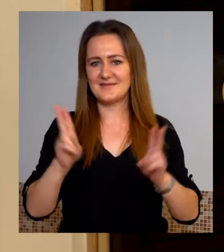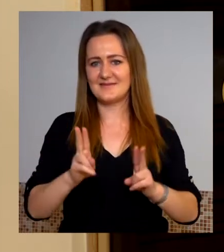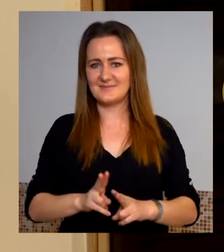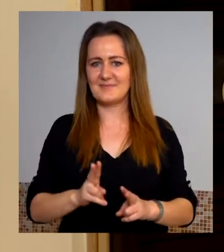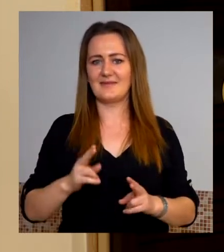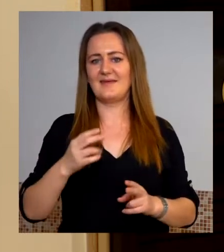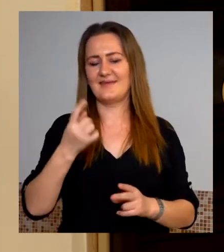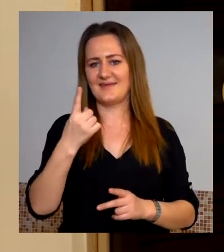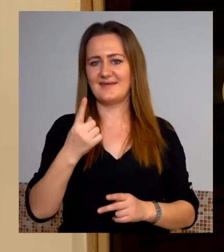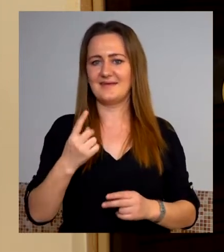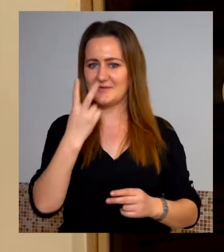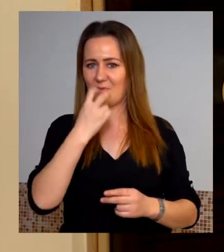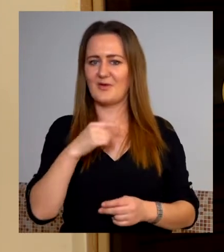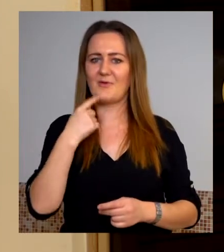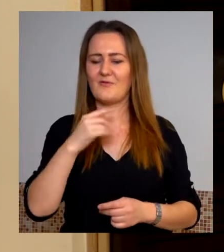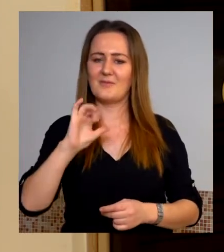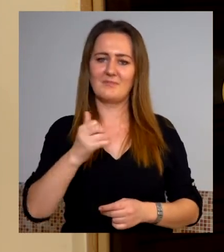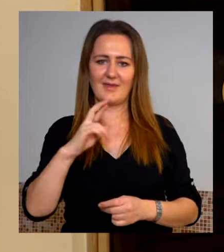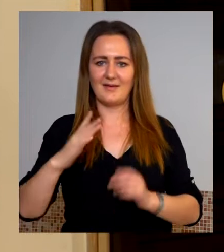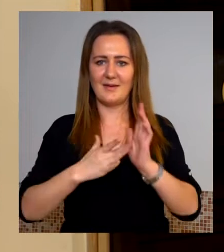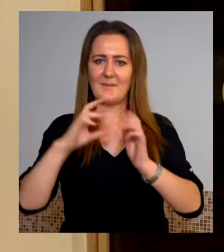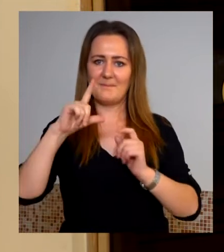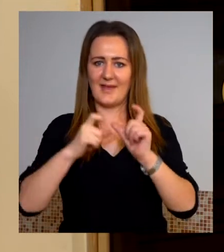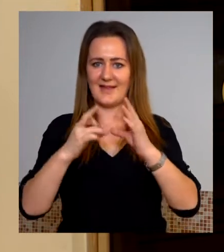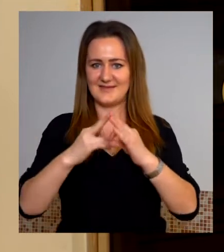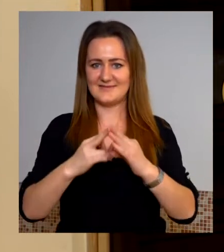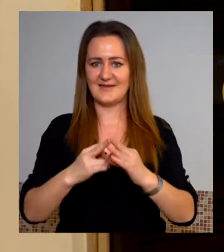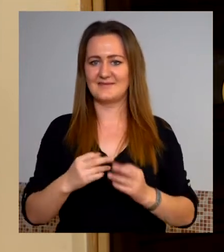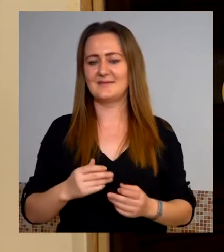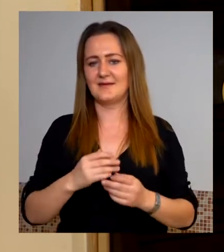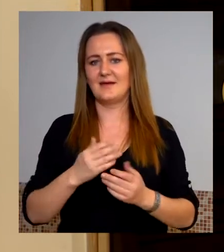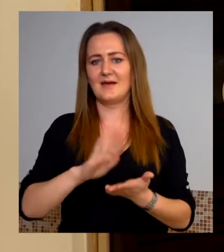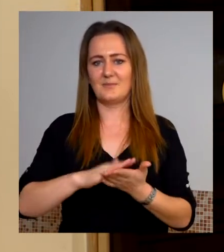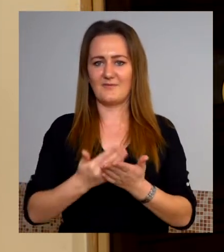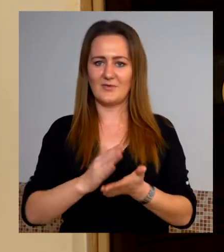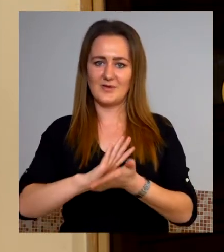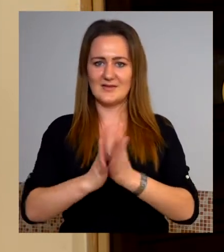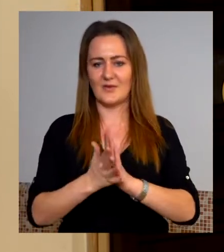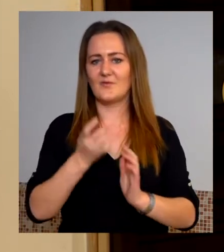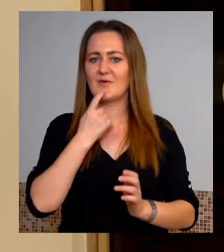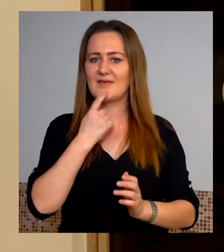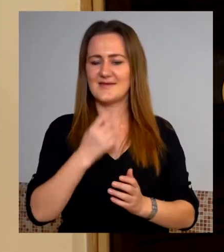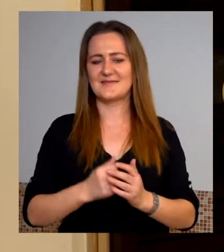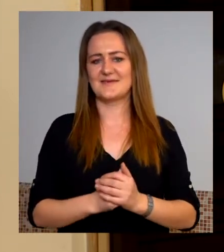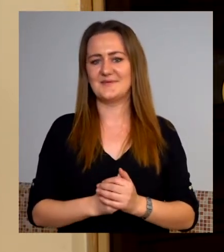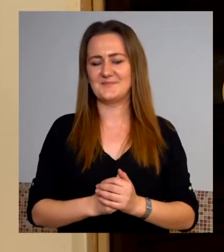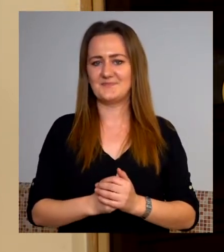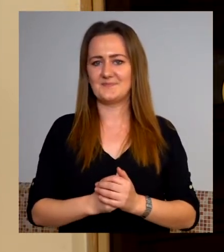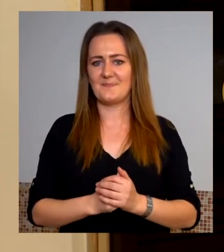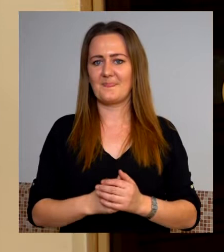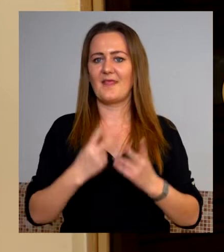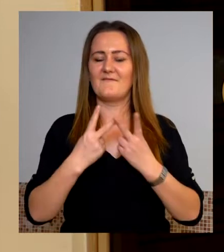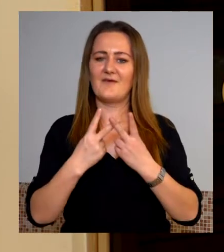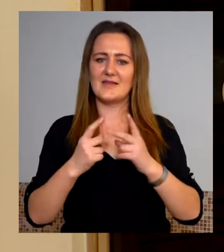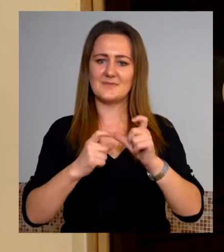znakovni jezik. Ja sam naučio samo par riječi, ali krenut ću kod nje na tečaj, jer mi se ovo jako sviđa. U wellness